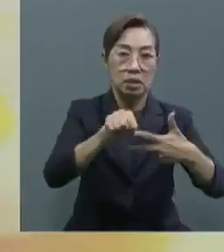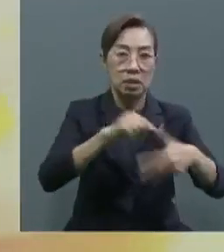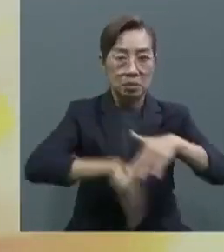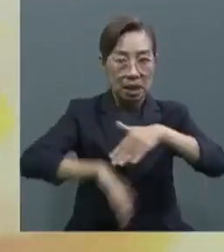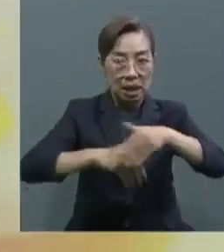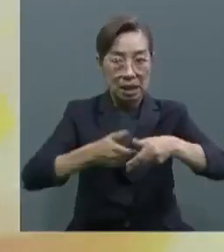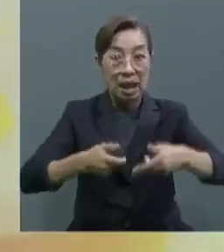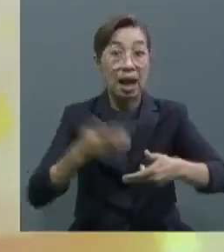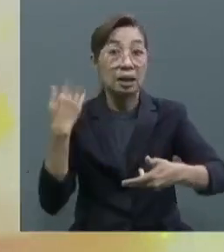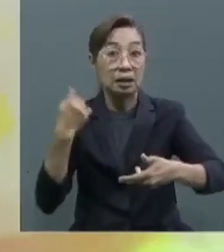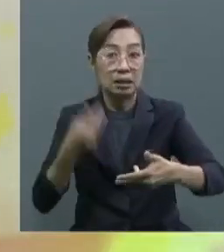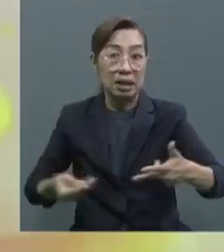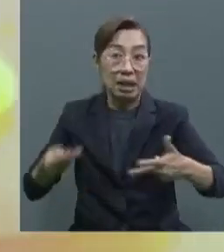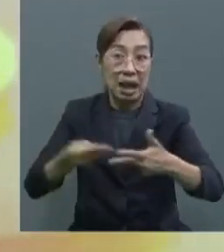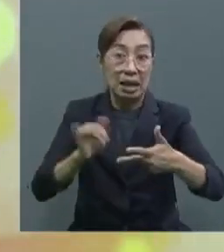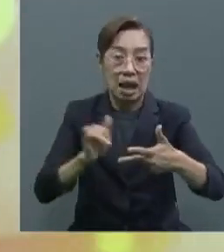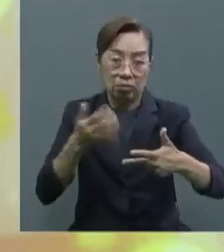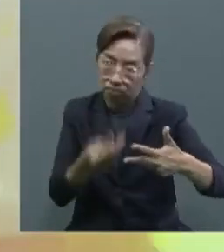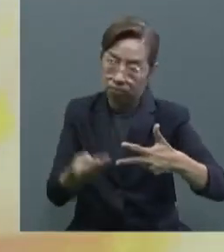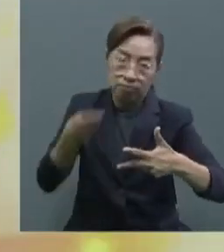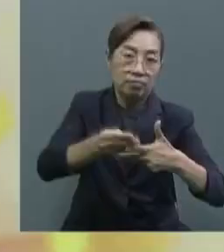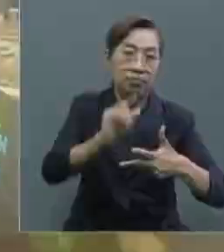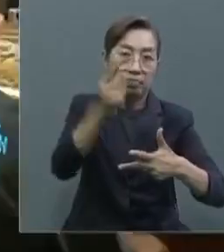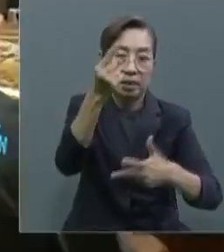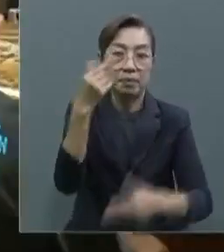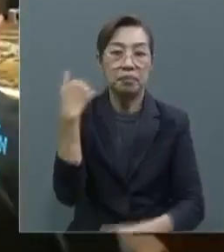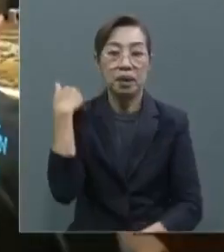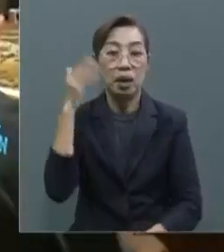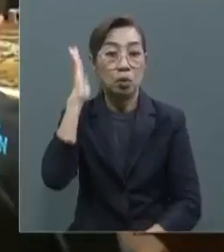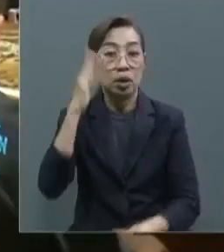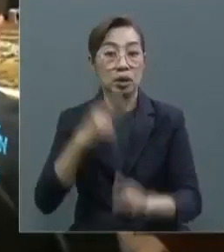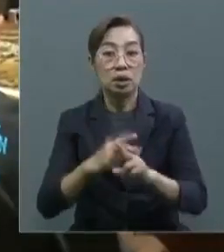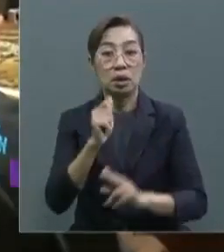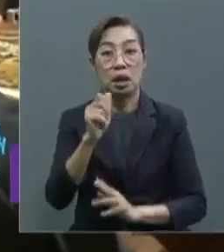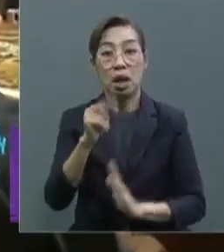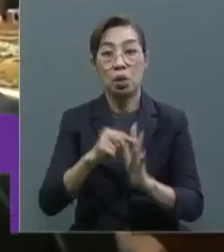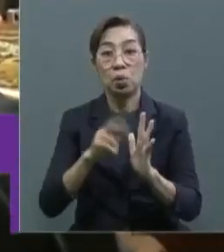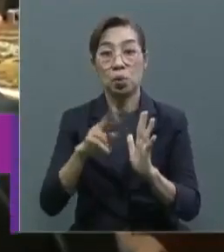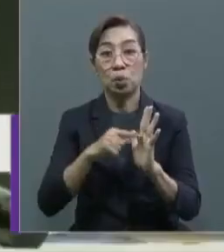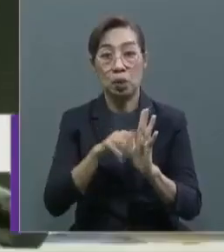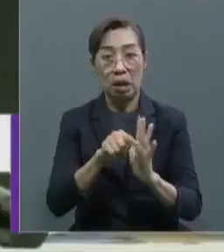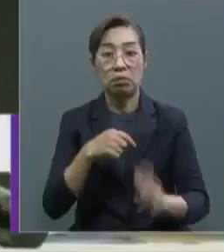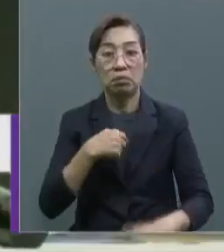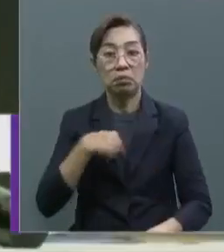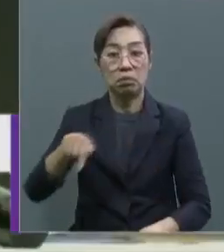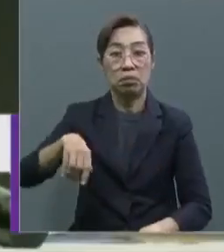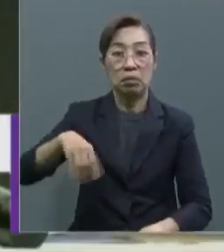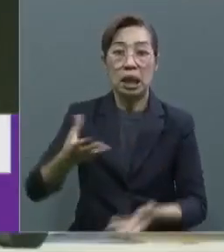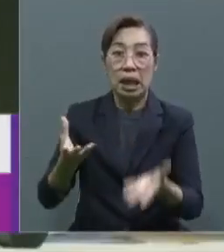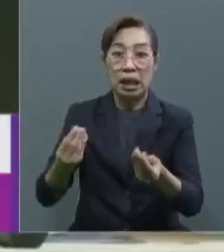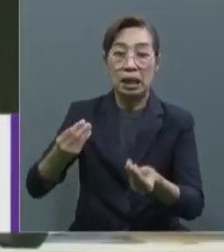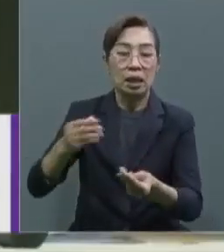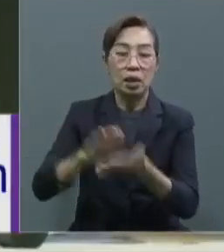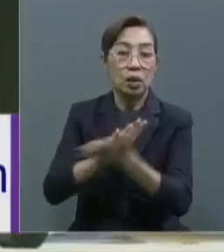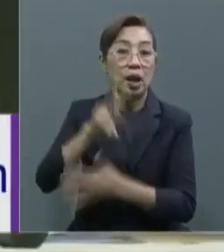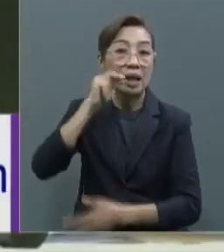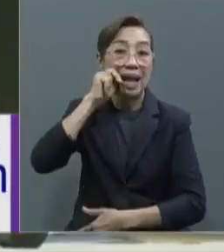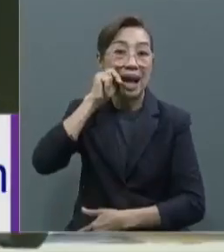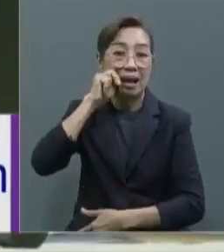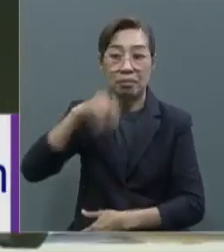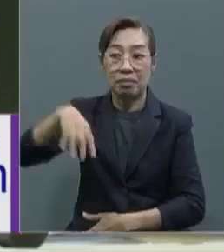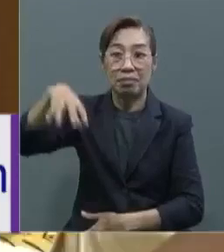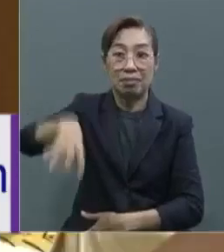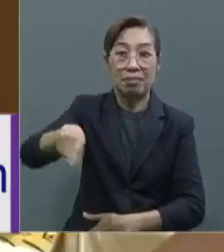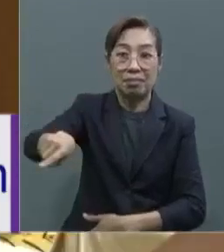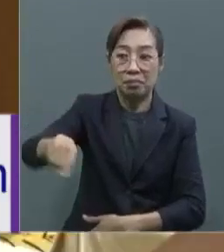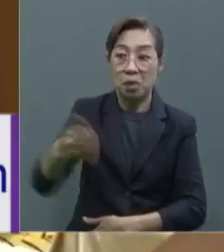จารณาใหม่ด้วยค่ะเรื่องนี้นะคะนายอนุรักษ์ค่ะยืนยันบอกว่าไม่เคยเรียกรับสินบนนะคะแต่ว่าเมื่อครั้งทำหน้าที่เป็นอนุ